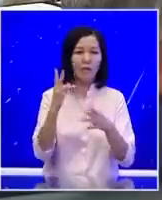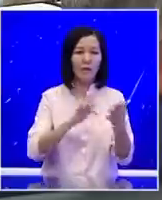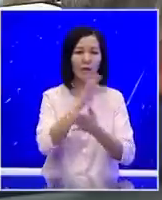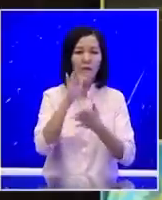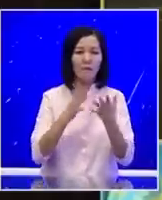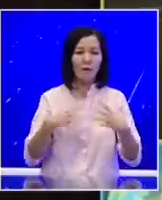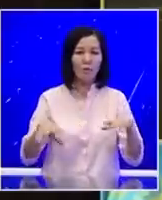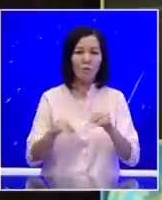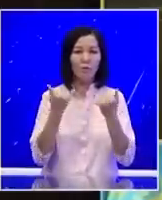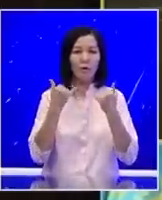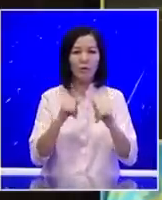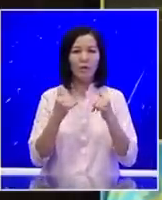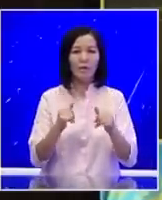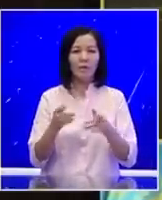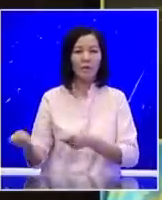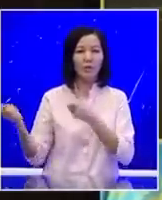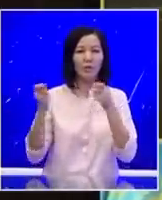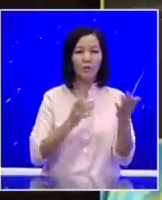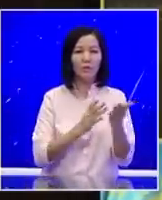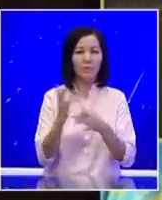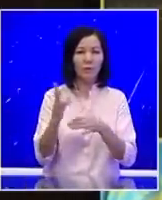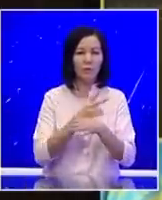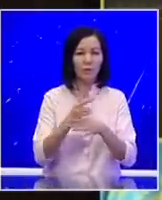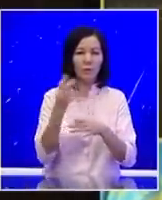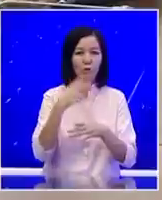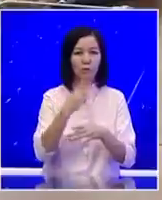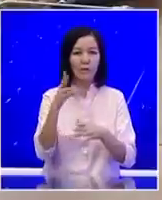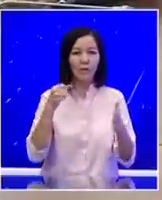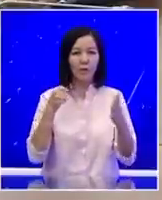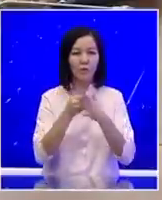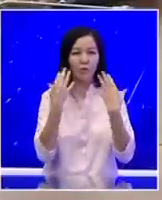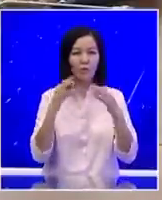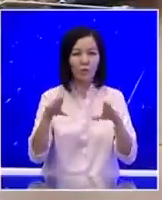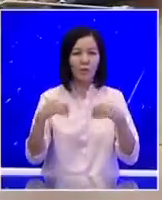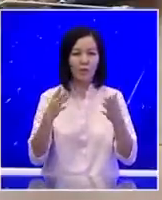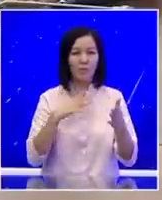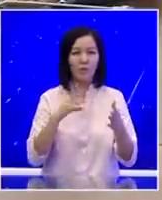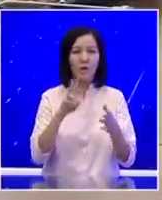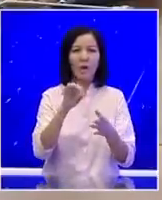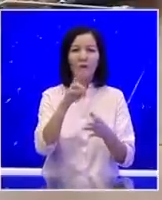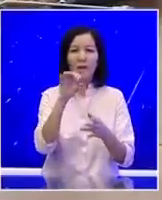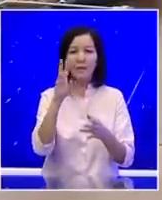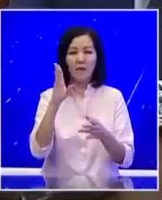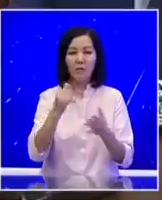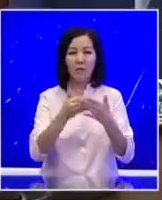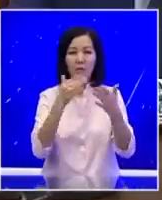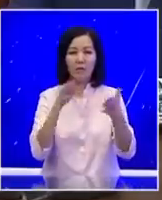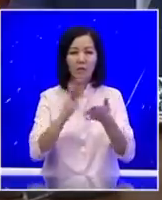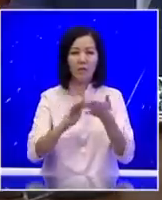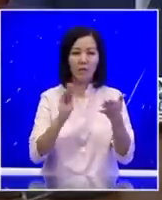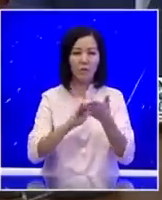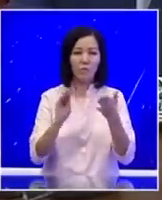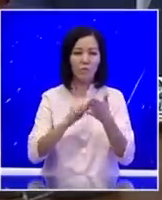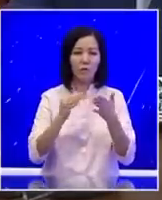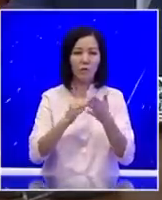қоғамдық тамақтан орындарына тек жеткізу қызметімен түнгі 22:00-ге дейін рұқсат етіліп отыр. Нотариустер болса, алдын ала жазылу бойынша